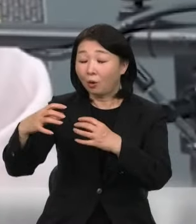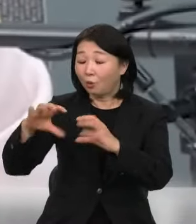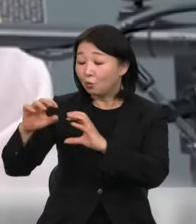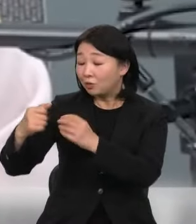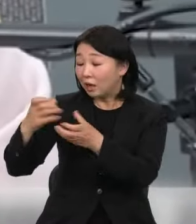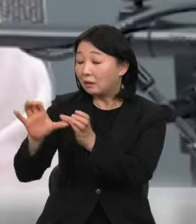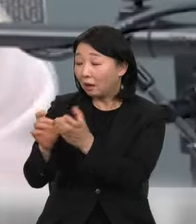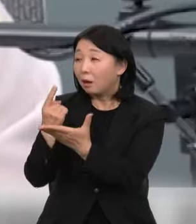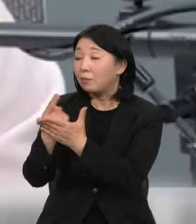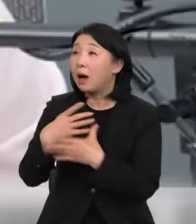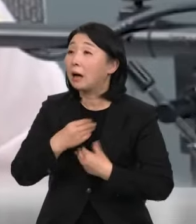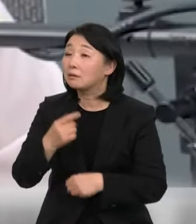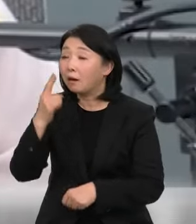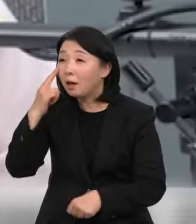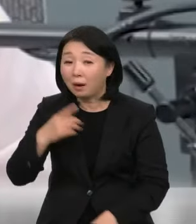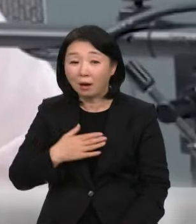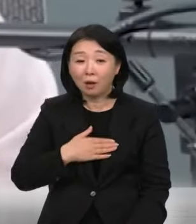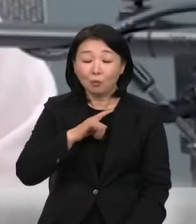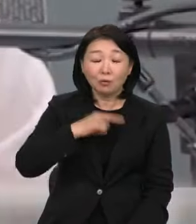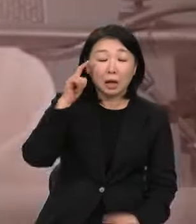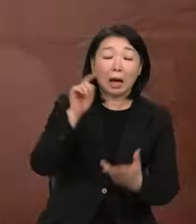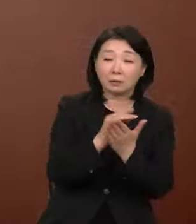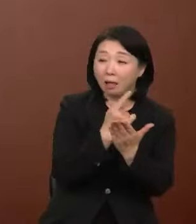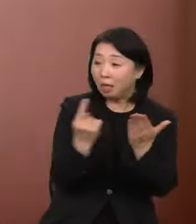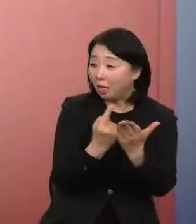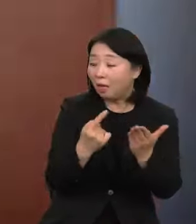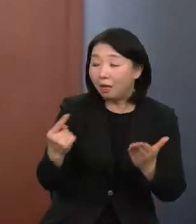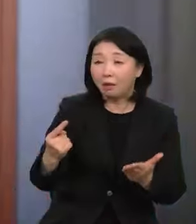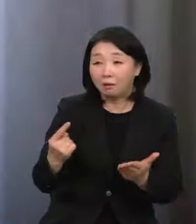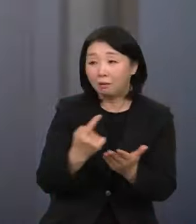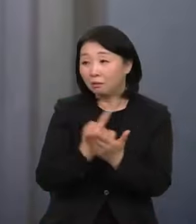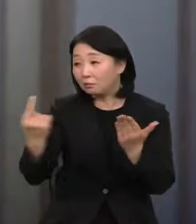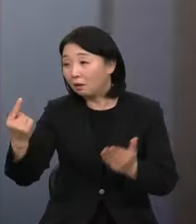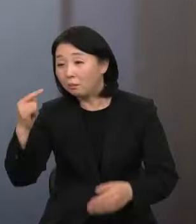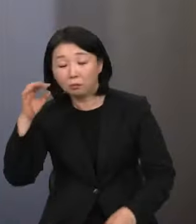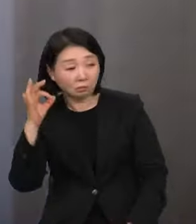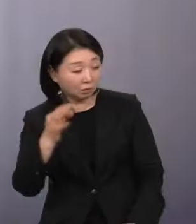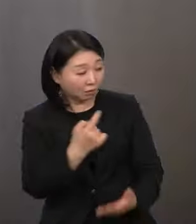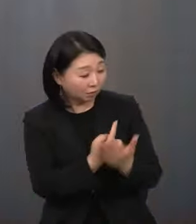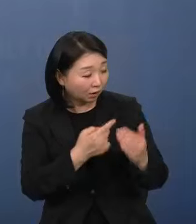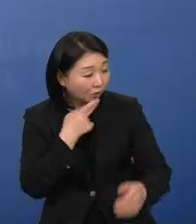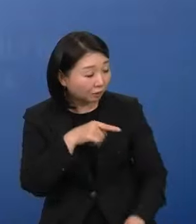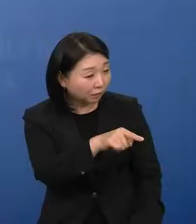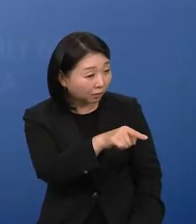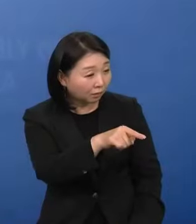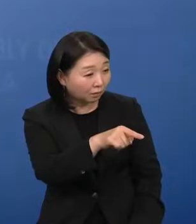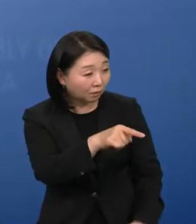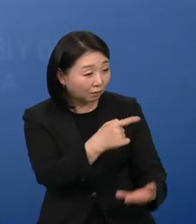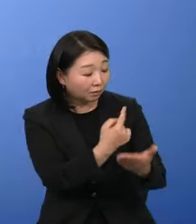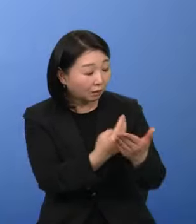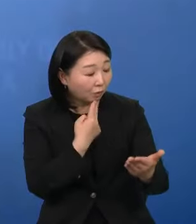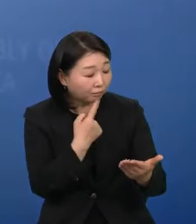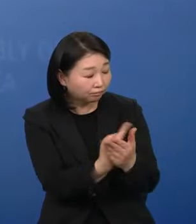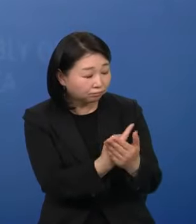잡고 있으면 우리가 순차적으로 나간다 나가서 보니까 안 나와 뒤를 돌아보니까